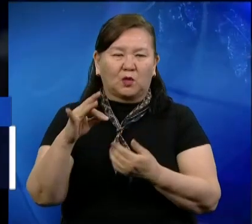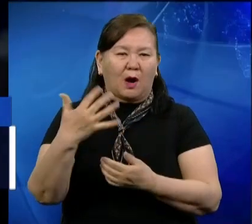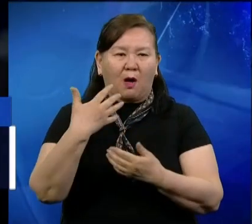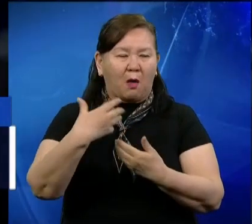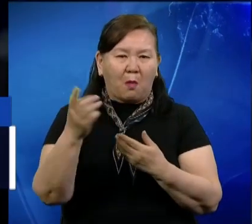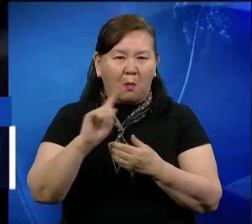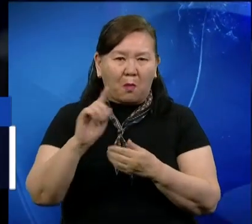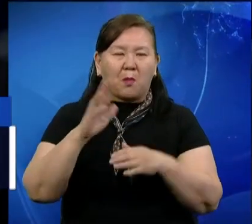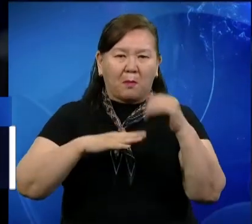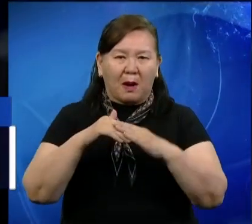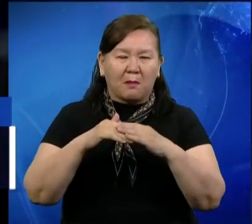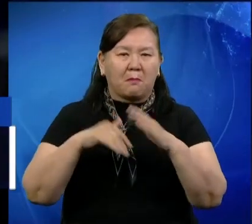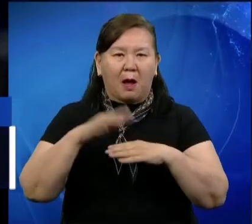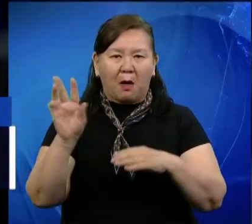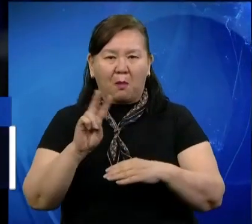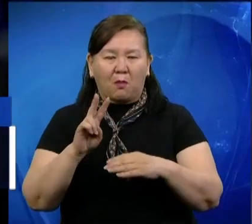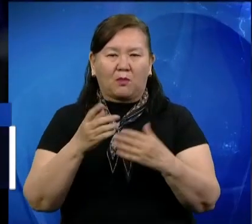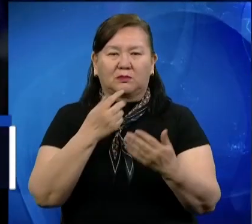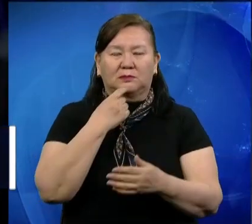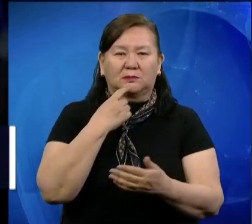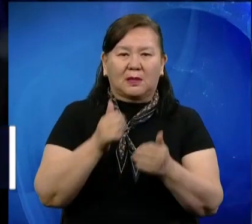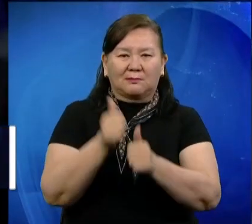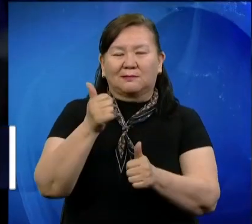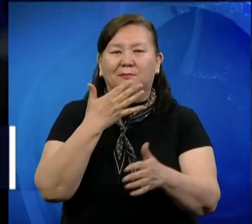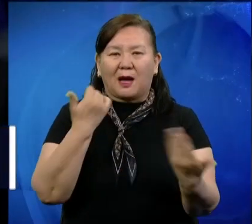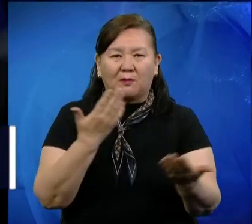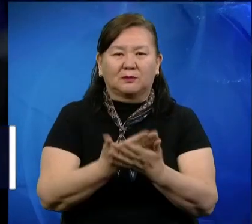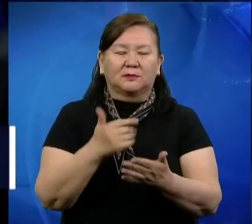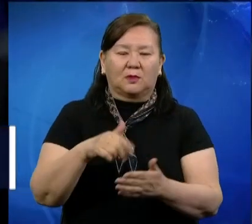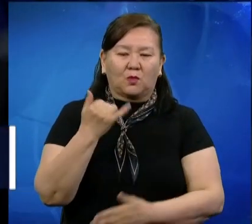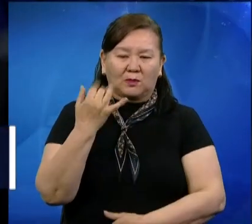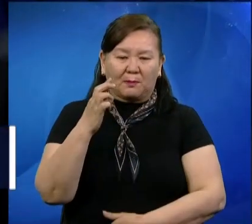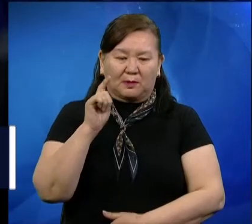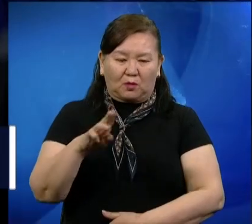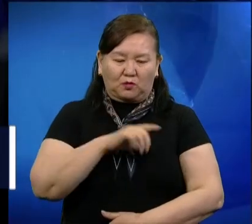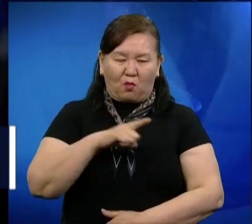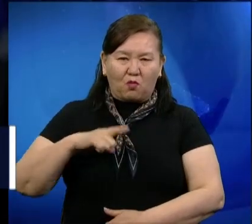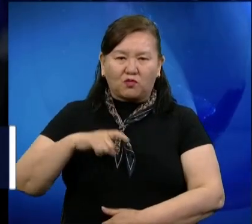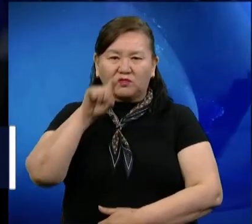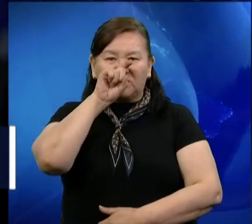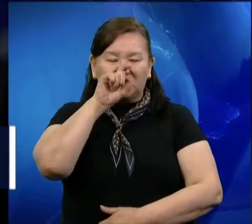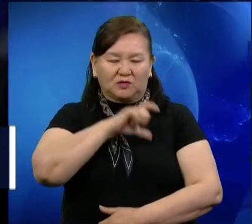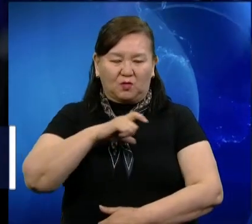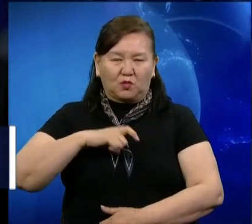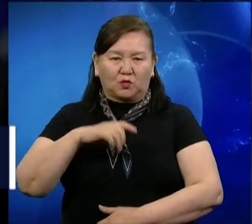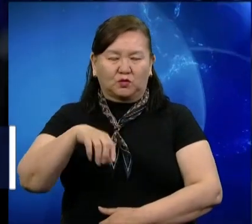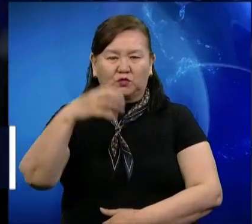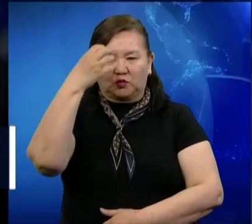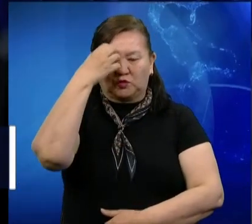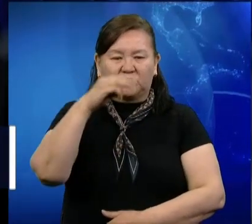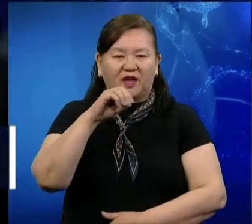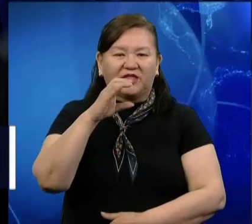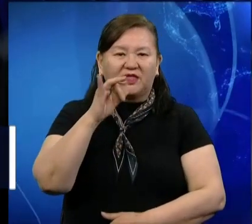энэ 5 дугаар цахилгаан станц амжилт олоогүй. Тэгвэл Улаанбаатар хот өөрөө дангаараа төр хувийн эвслийн түншлэлийн тендер